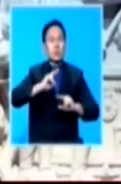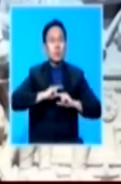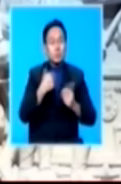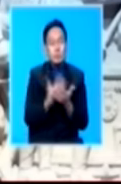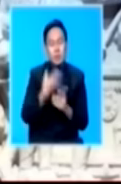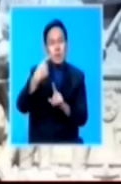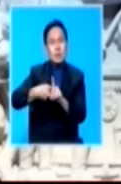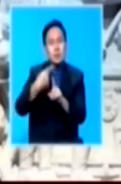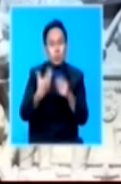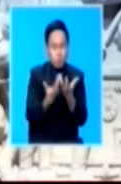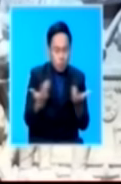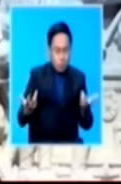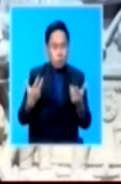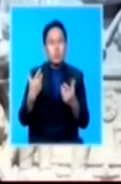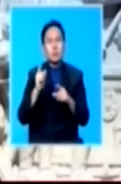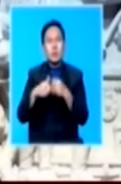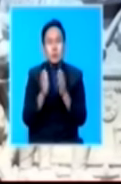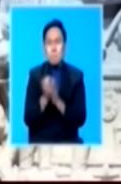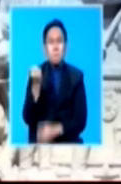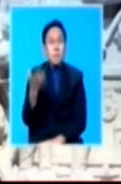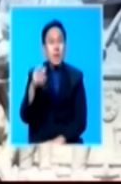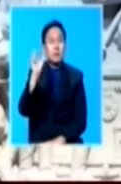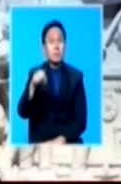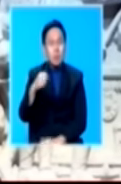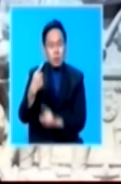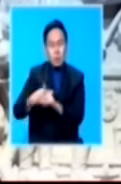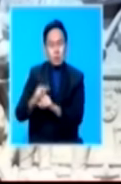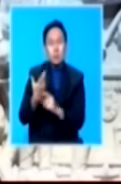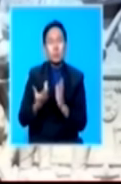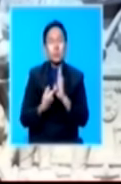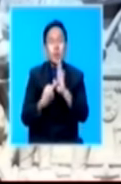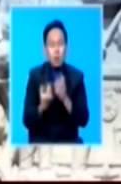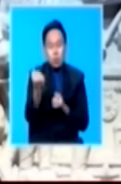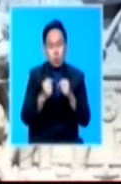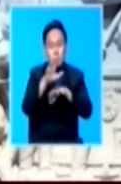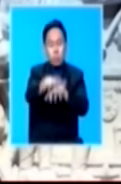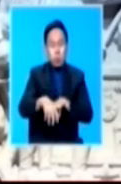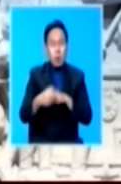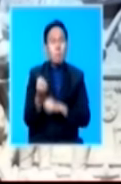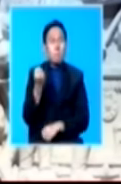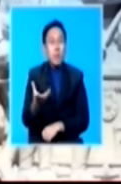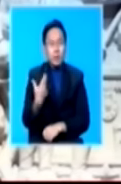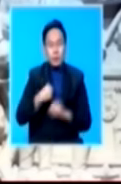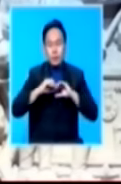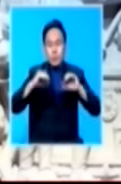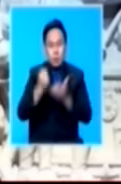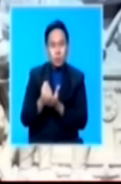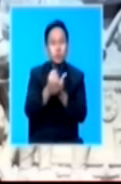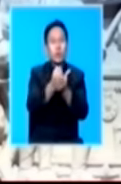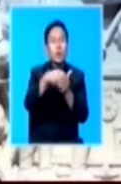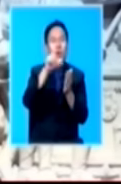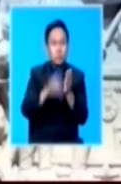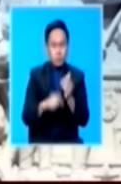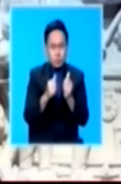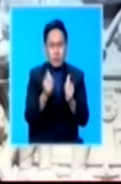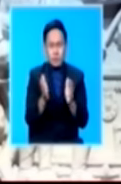ให้เช่าไม้เครื่องมือเครื่องจักรแต่ราคามันแพงนะครับในการไถในการเก็บเกี่ยวแล้วแต่รัฐบาลก็พยายามส่งเสริมเป็นแนวทางไว้นะ